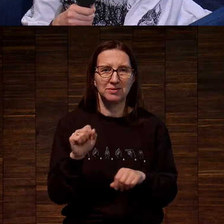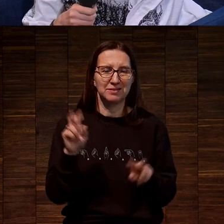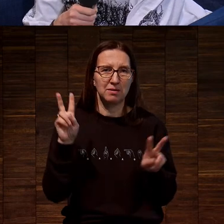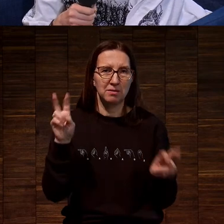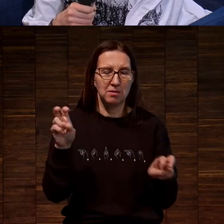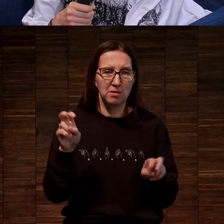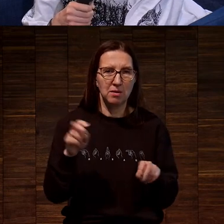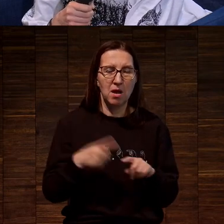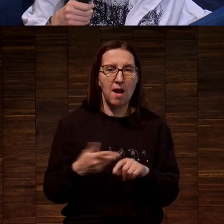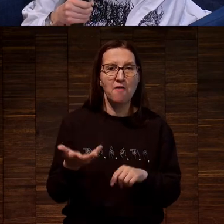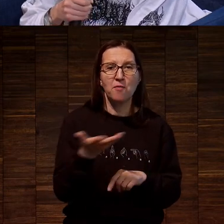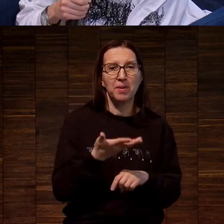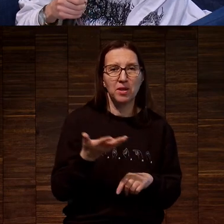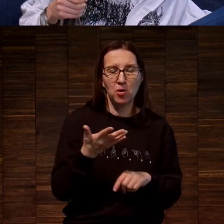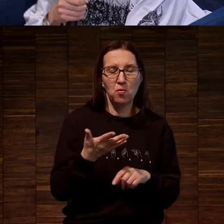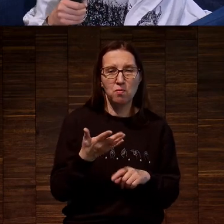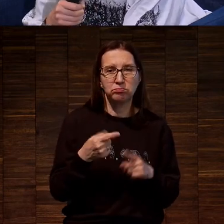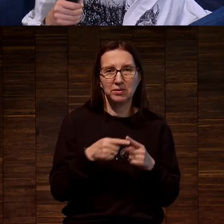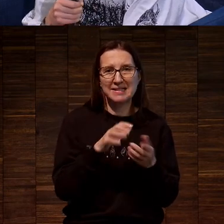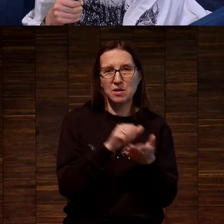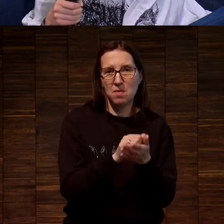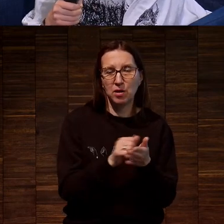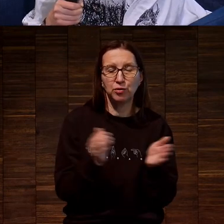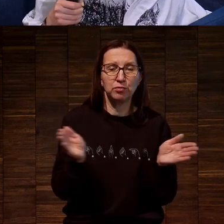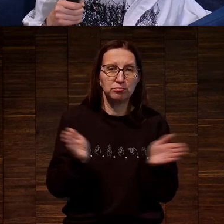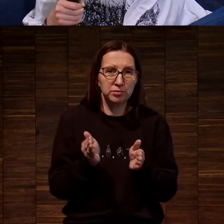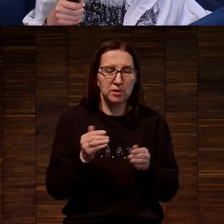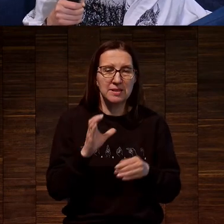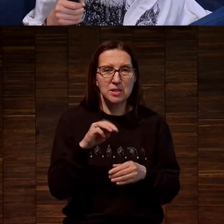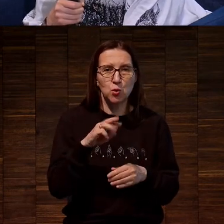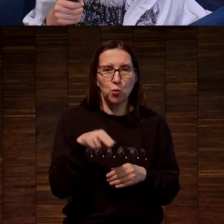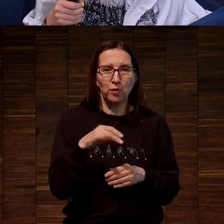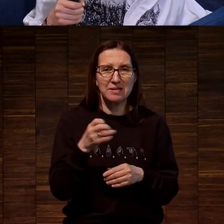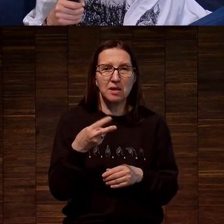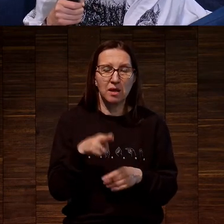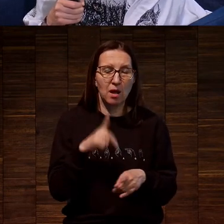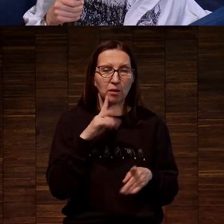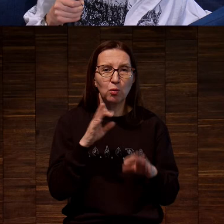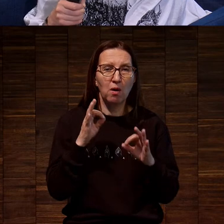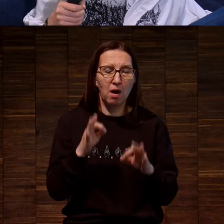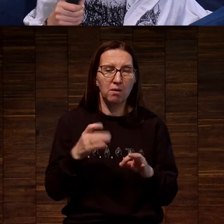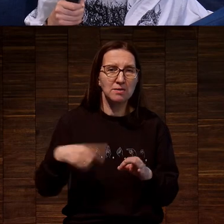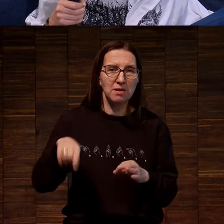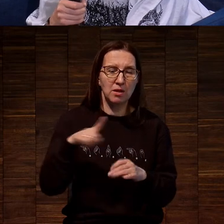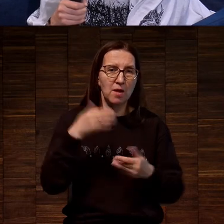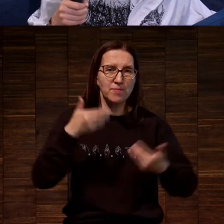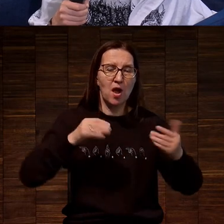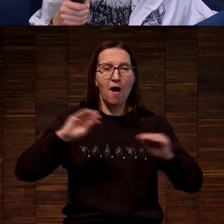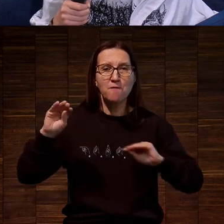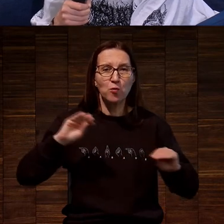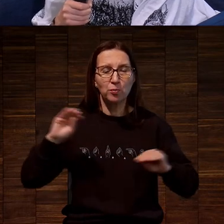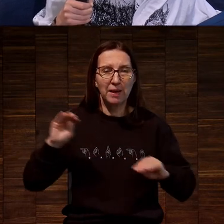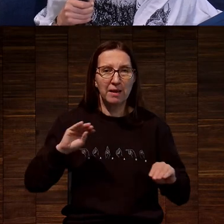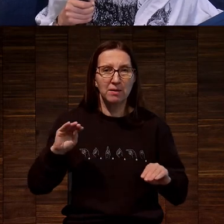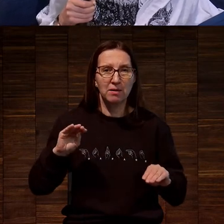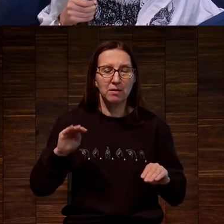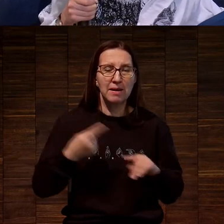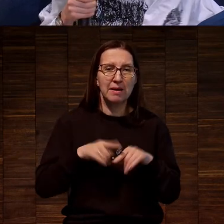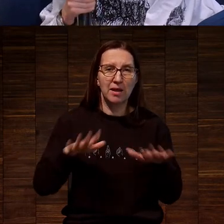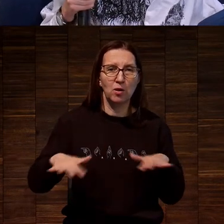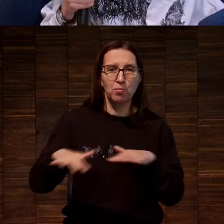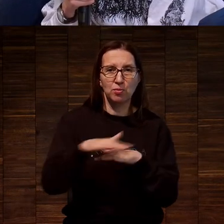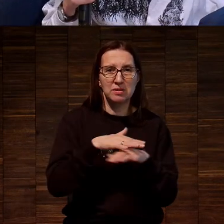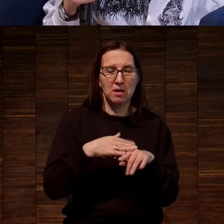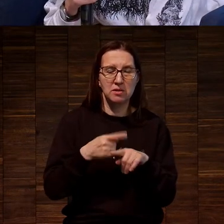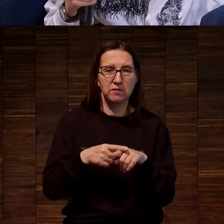которые в пятером снимают, достаточно небольшая студия, но как раз они оформили это пространство